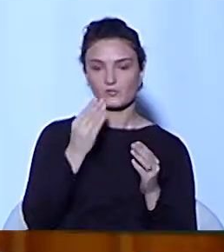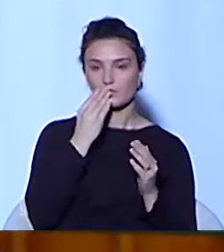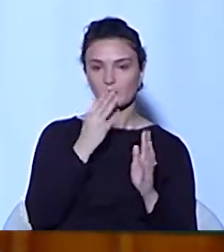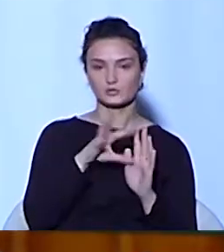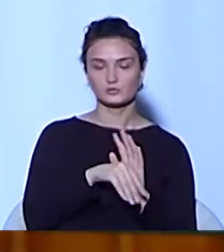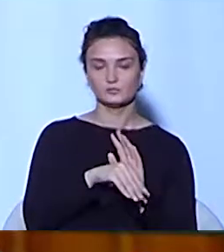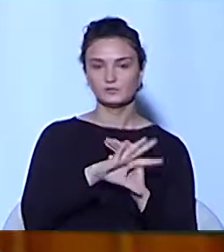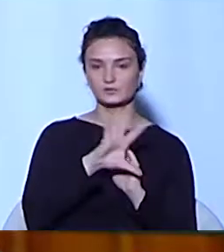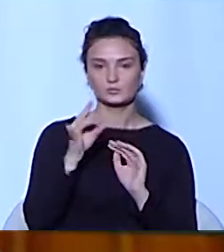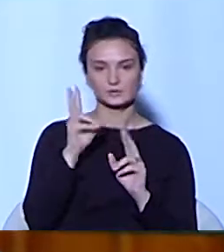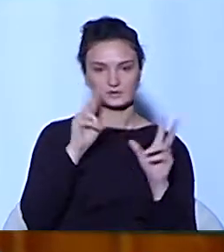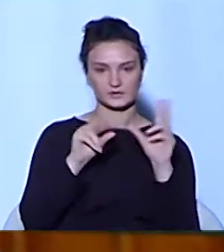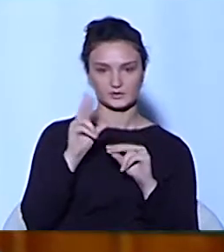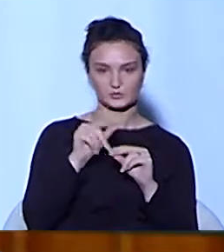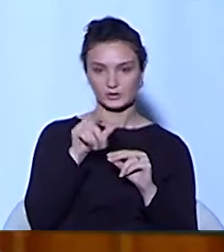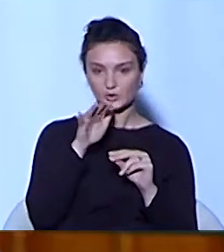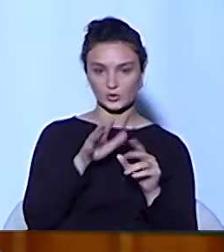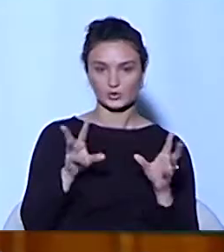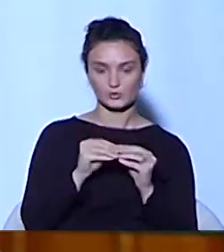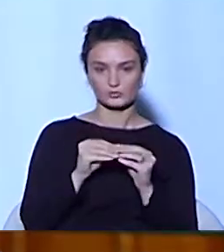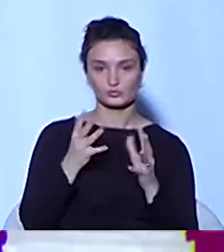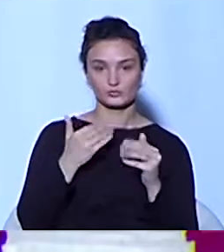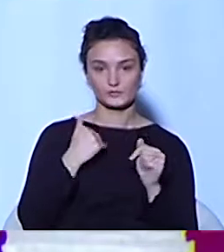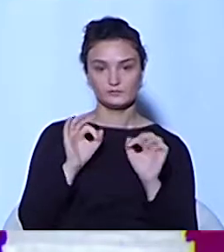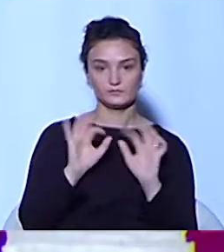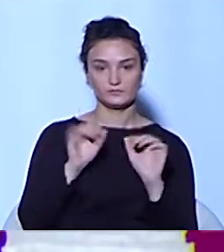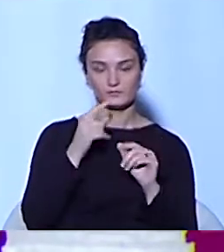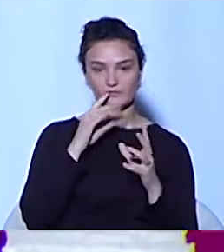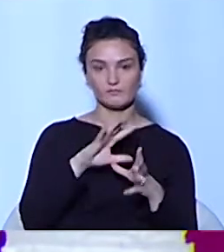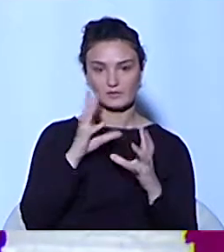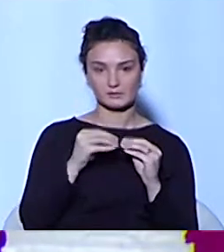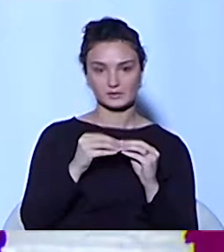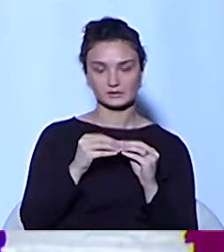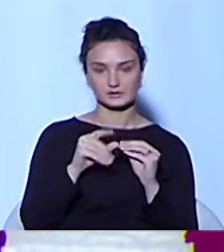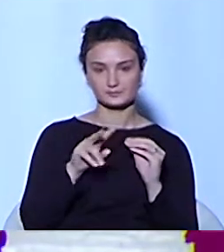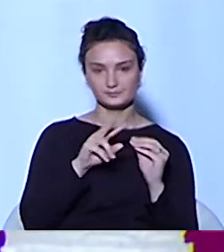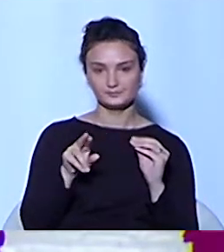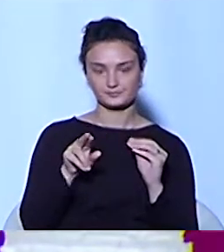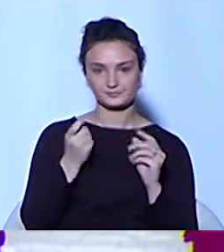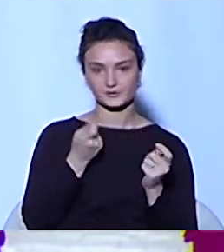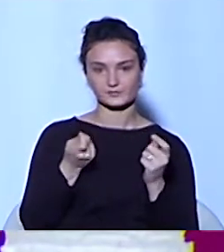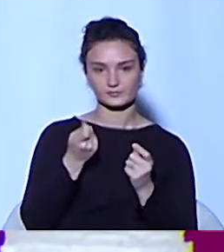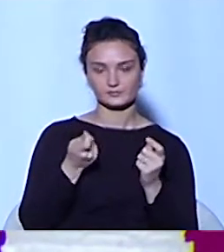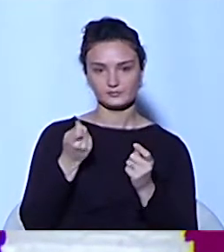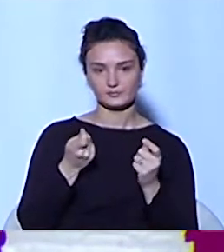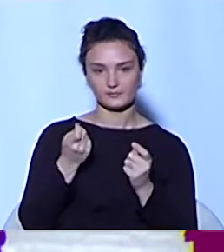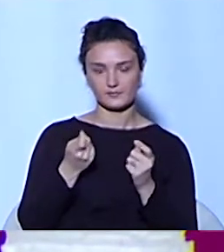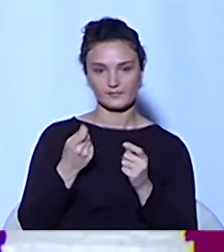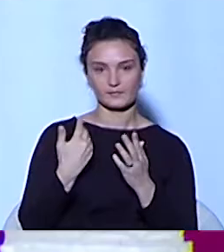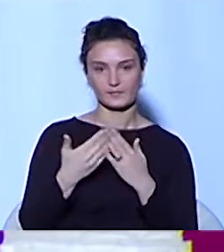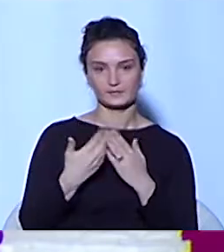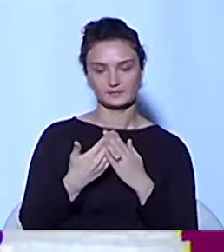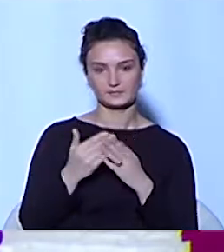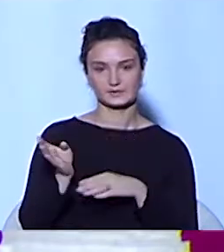გავითვალისწინოთ ყველა ნუტრიენტი ერთდროულად. Და თუ ჩვენ ვლაპარაკობთ ყველა ნუტრიენტზე ერთდროულად მარცვლეულიდან, თუ